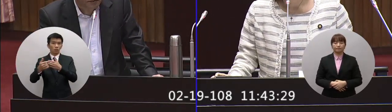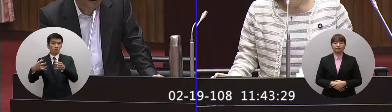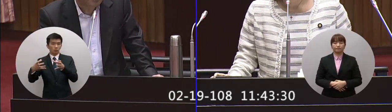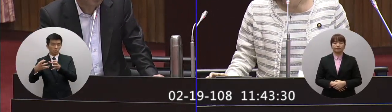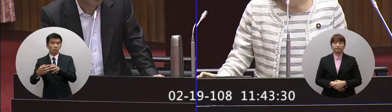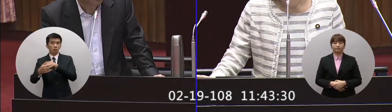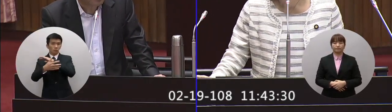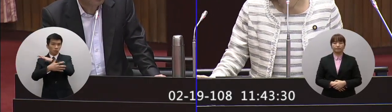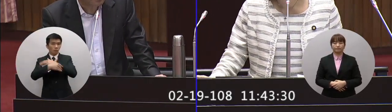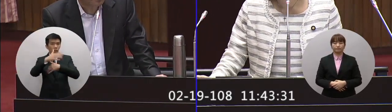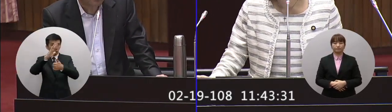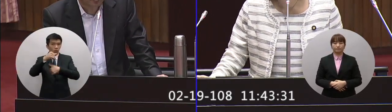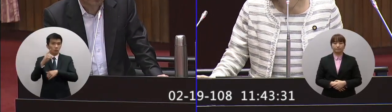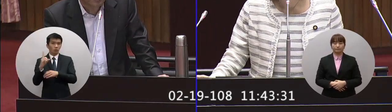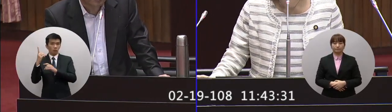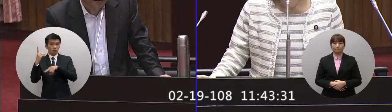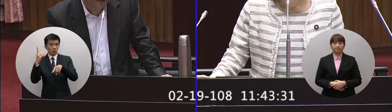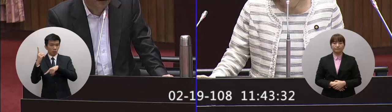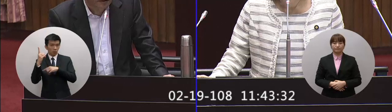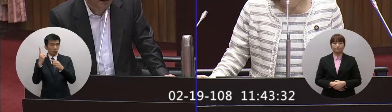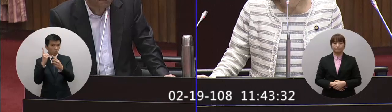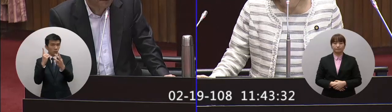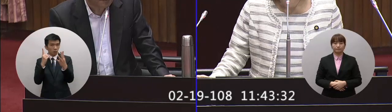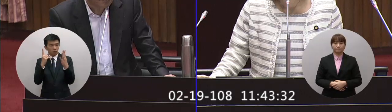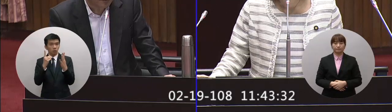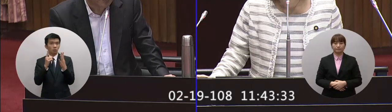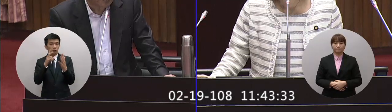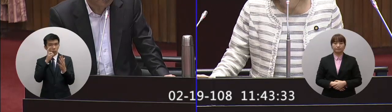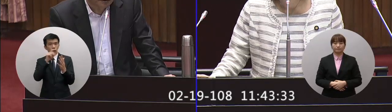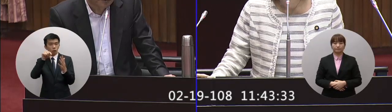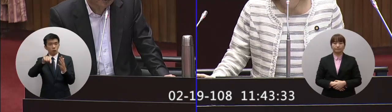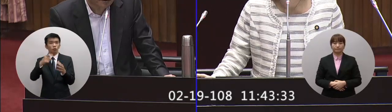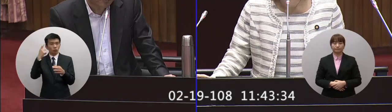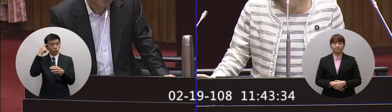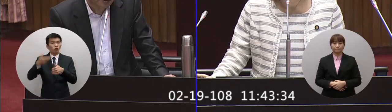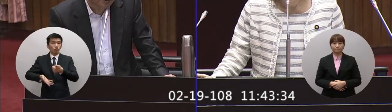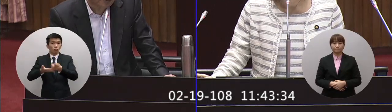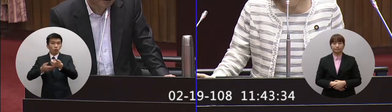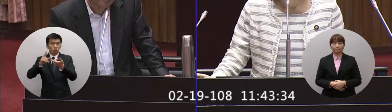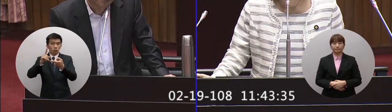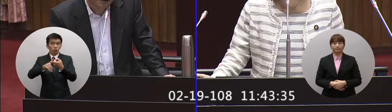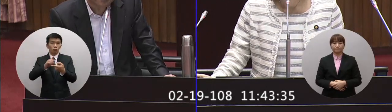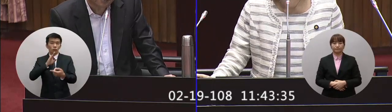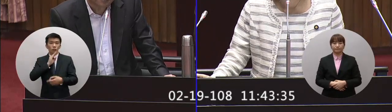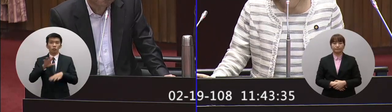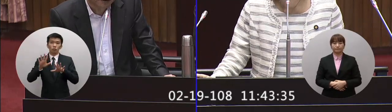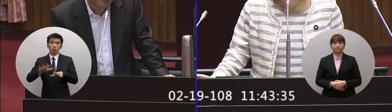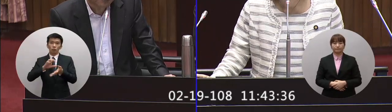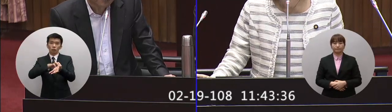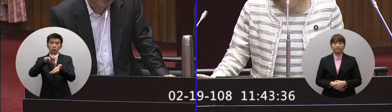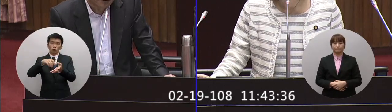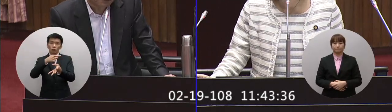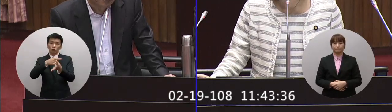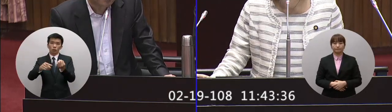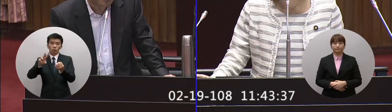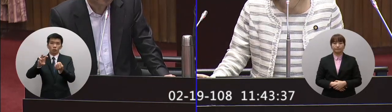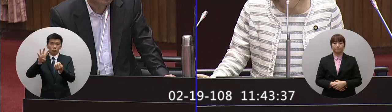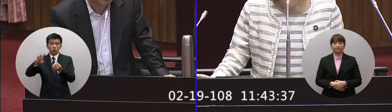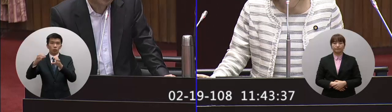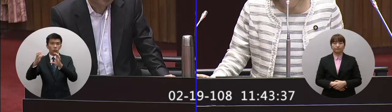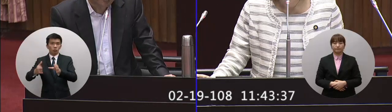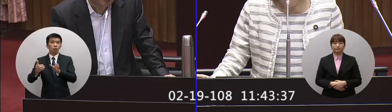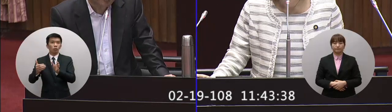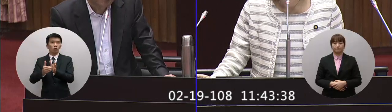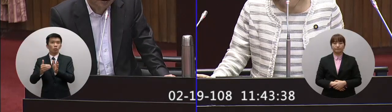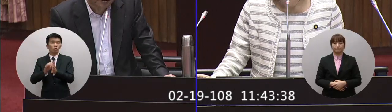一对多的这样的方式是我们鼓励的一个方向。那为了要实行这个，我们现在大概有34家在办。那评鉴